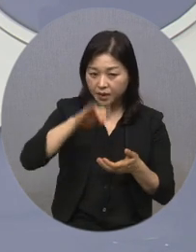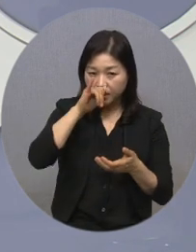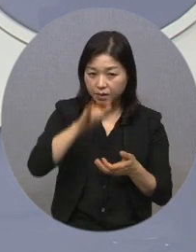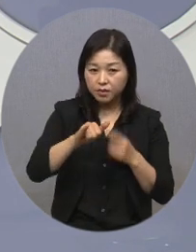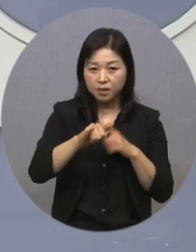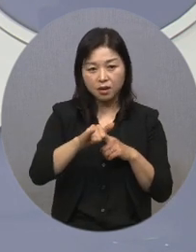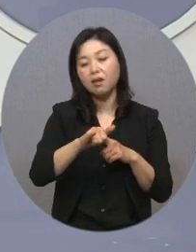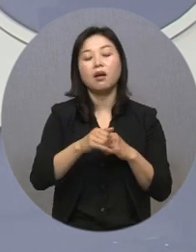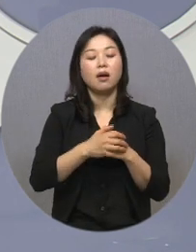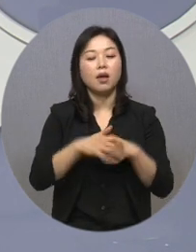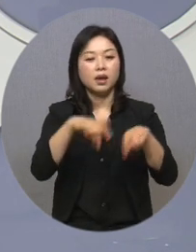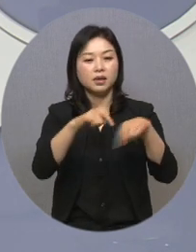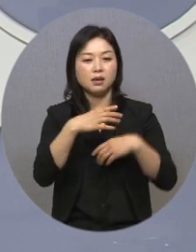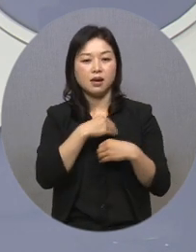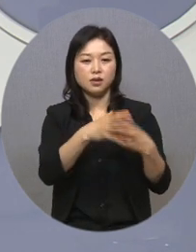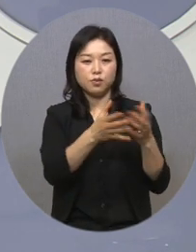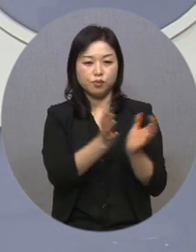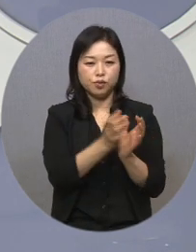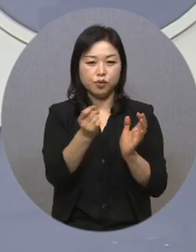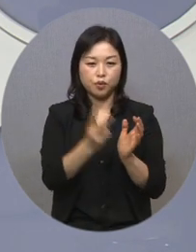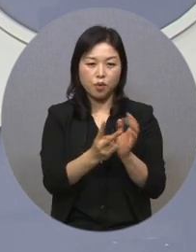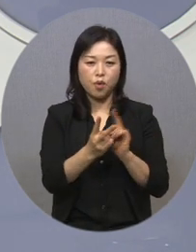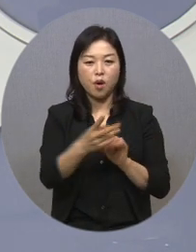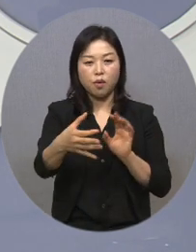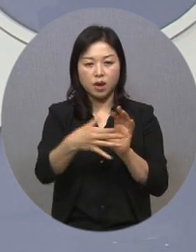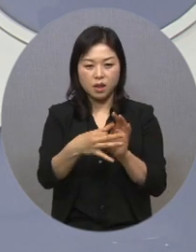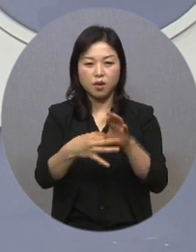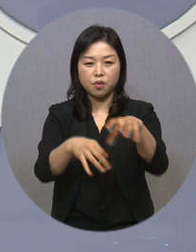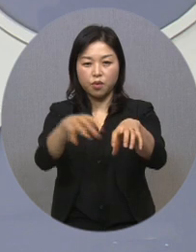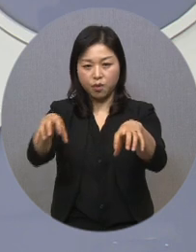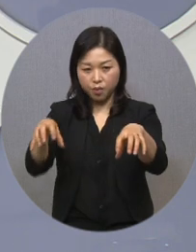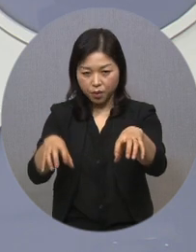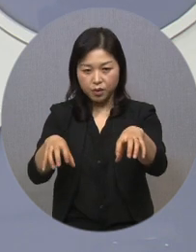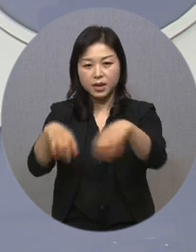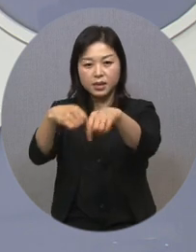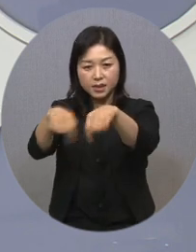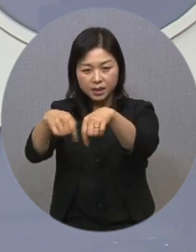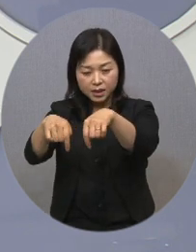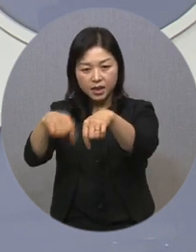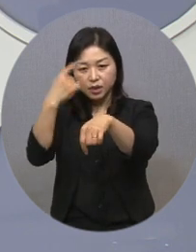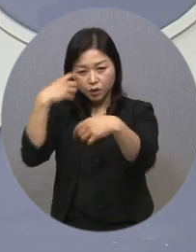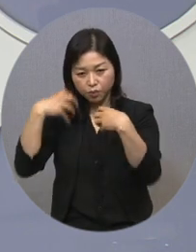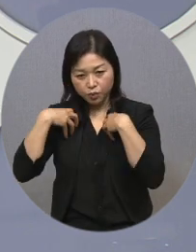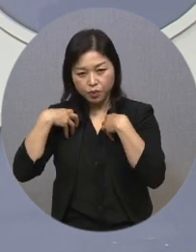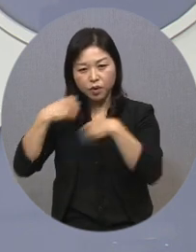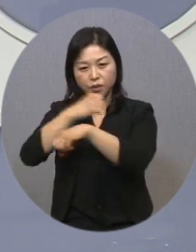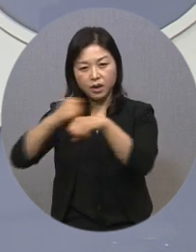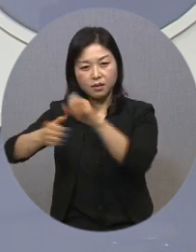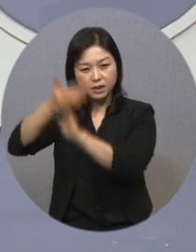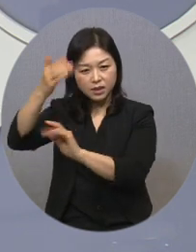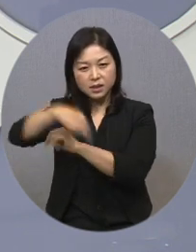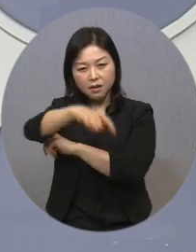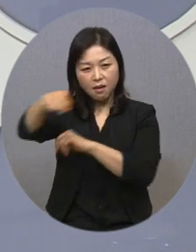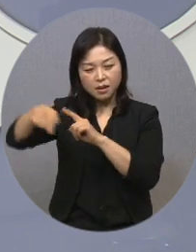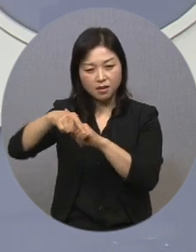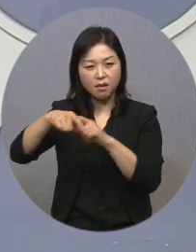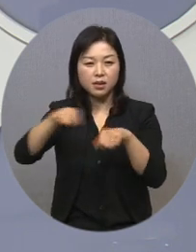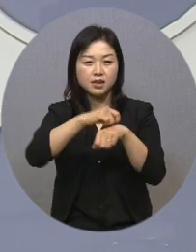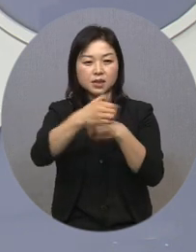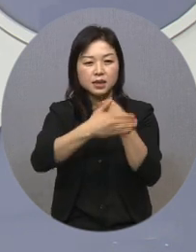관련 부처와 지자체 또 광역시 도도 이 특례시가 출범되어지는 부분에 다 동의를